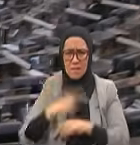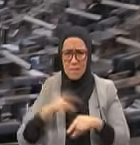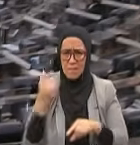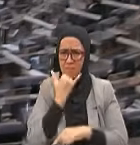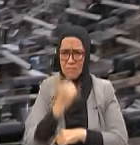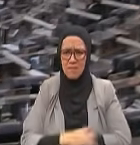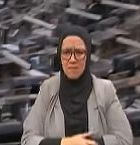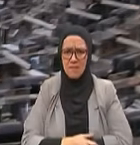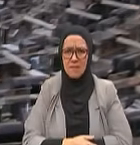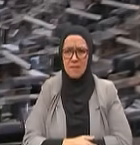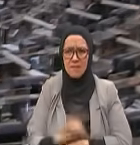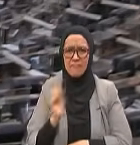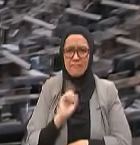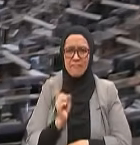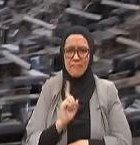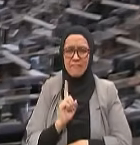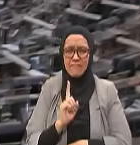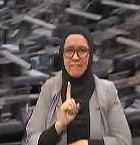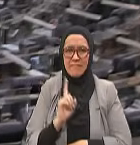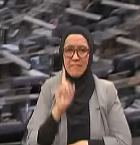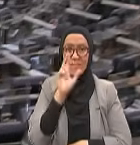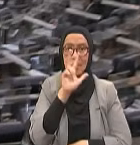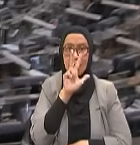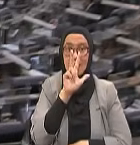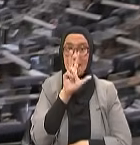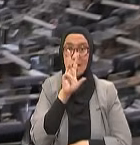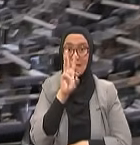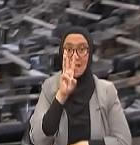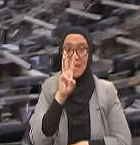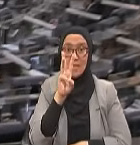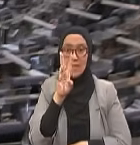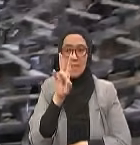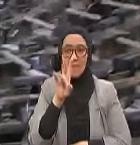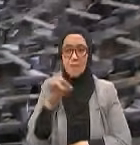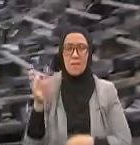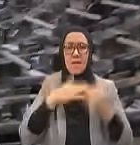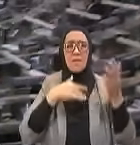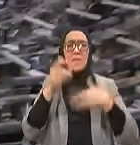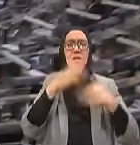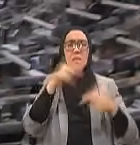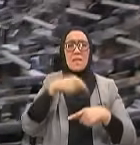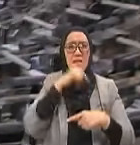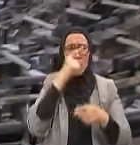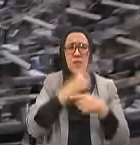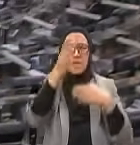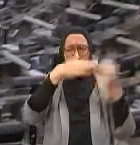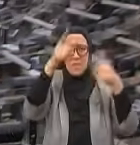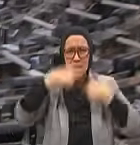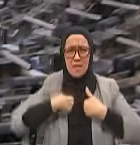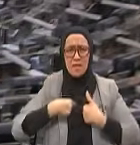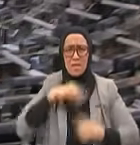betul tanggal 26 Tio terletak betul besok mau ngeliwet